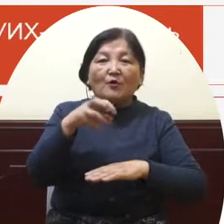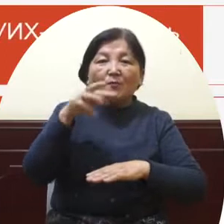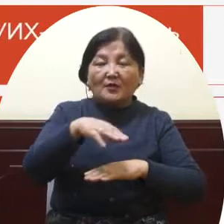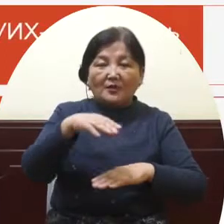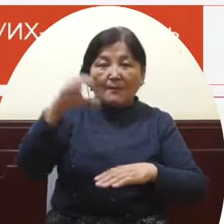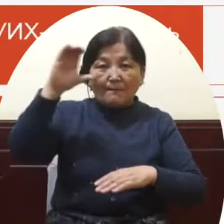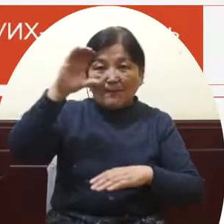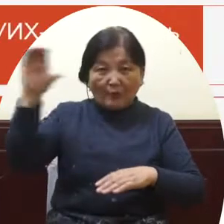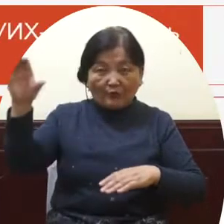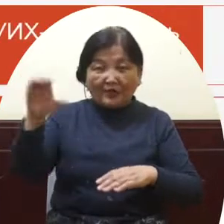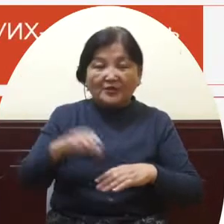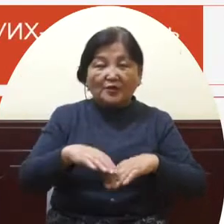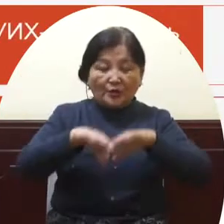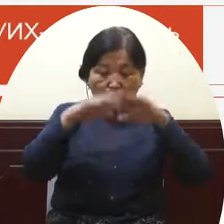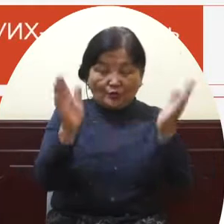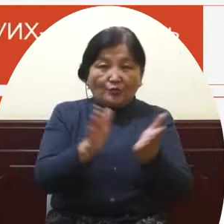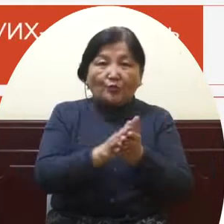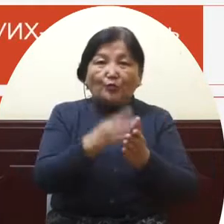4276 иргэн саналаа өгнө гэж бүртгүүлээд